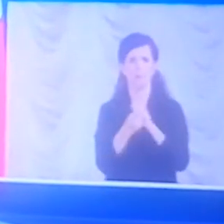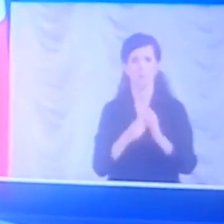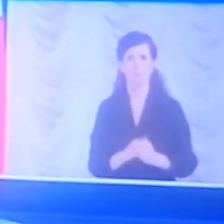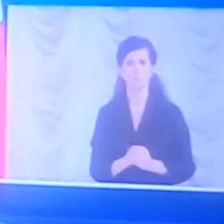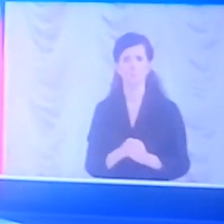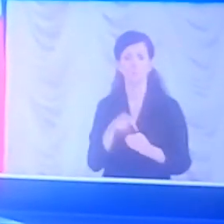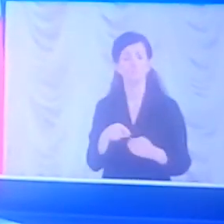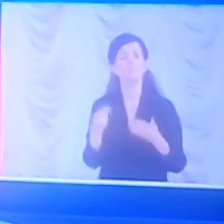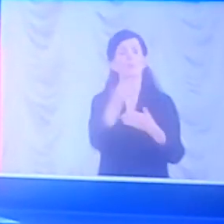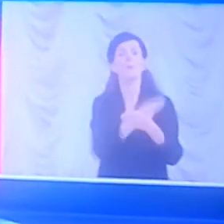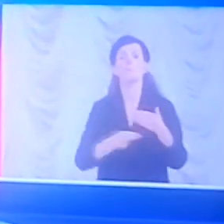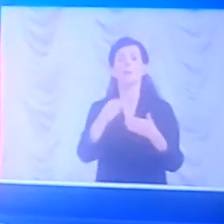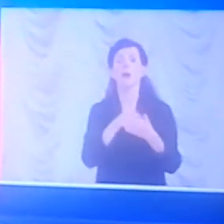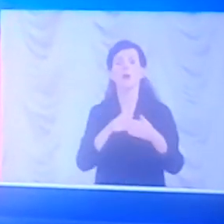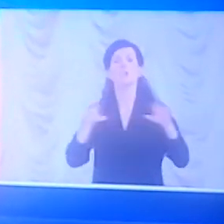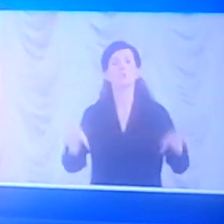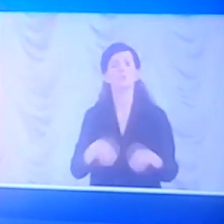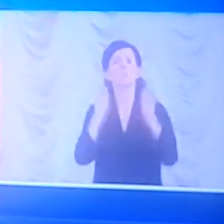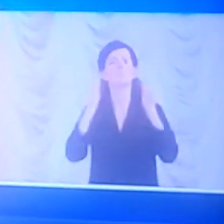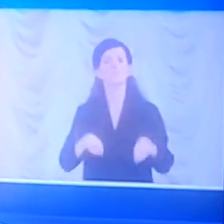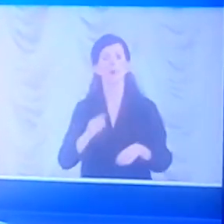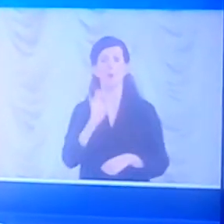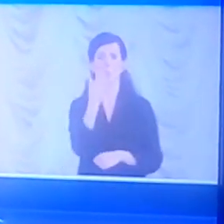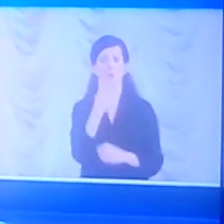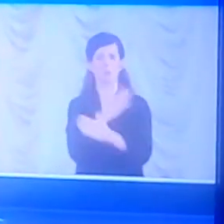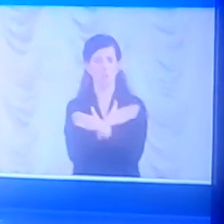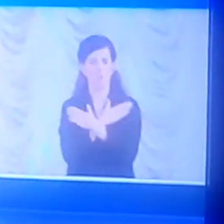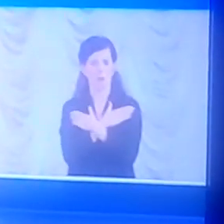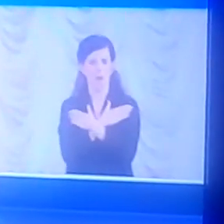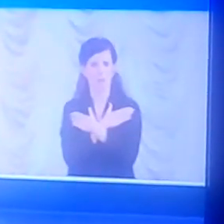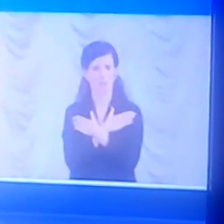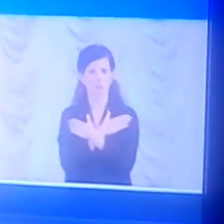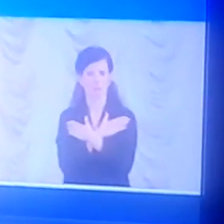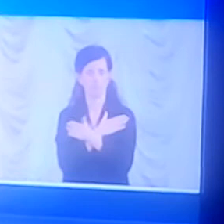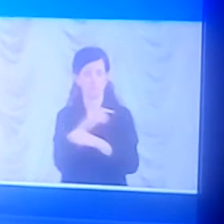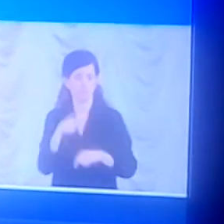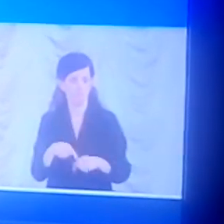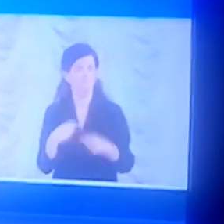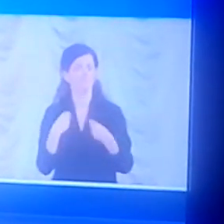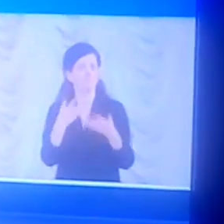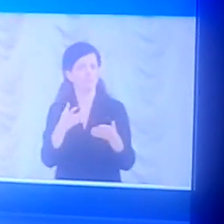adesso vi illustro parte dal 4 maggio, quindi ve lo anticipiamo